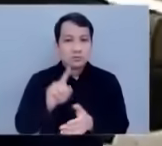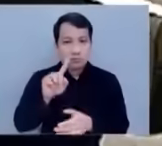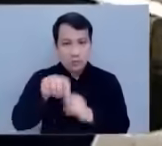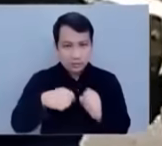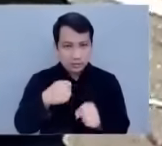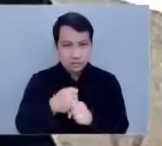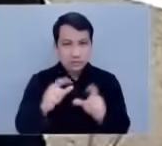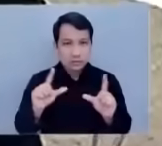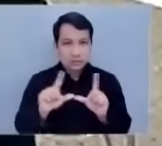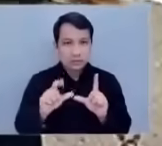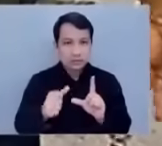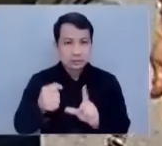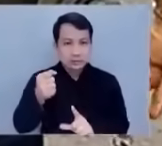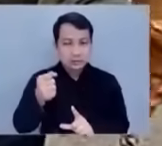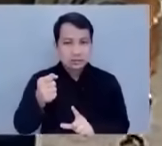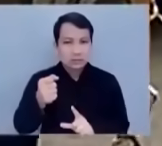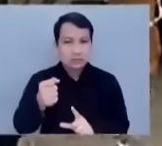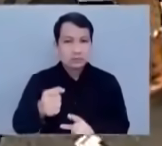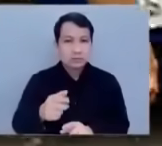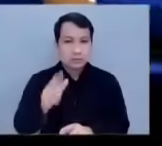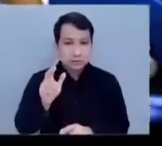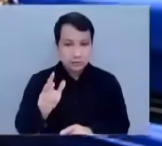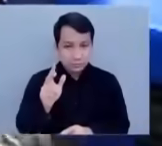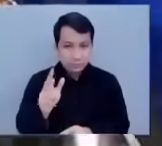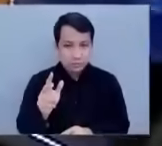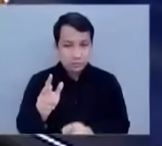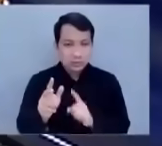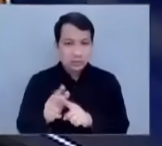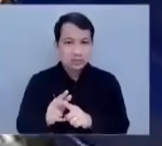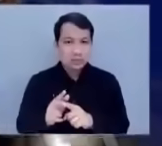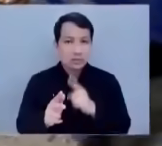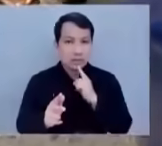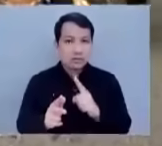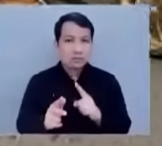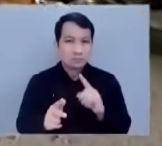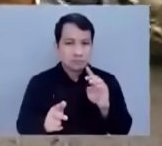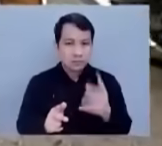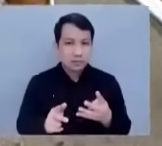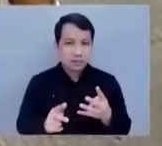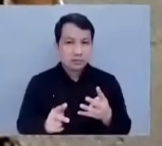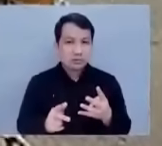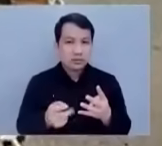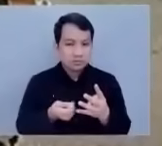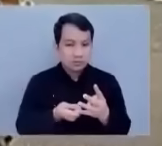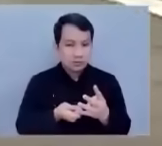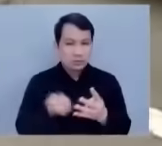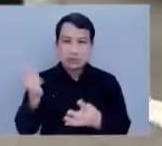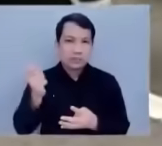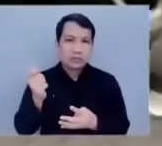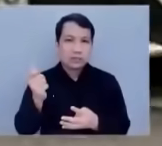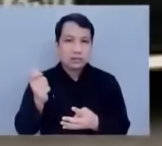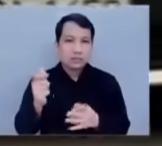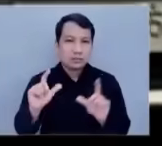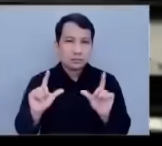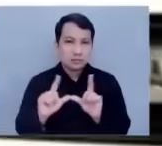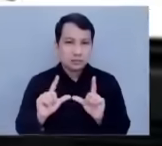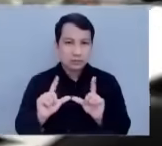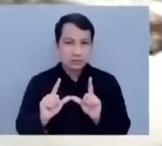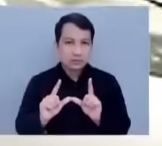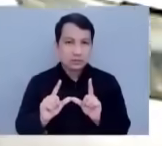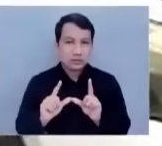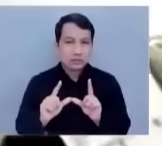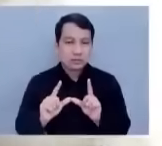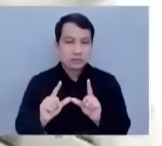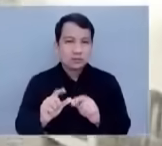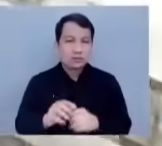driver's license. 30,000 pesos naman para sa pang-apat na paglabag at maaaring revocation o pagpapawalang bisa